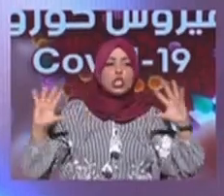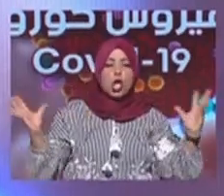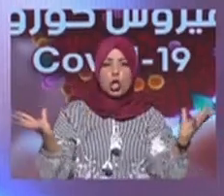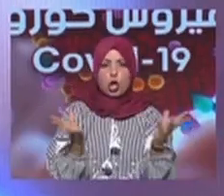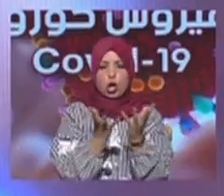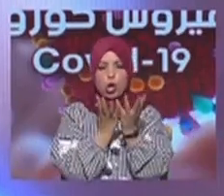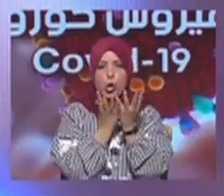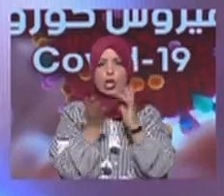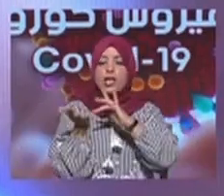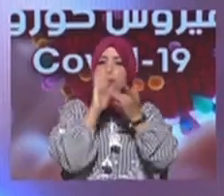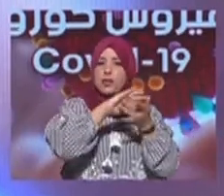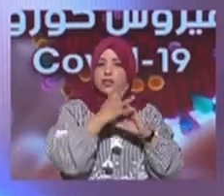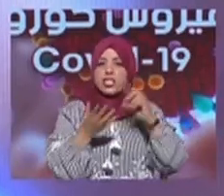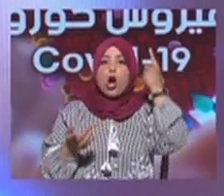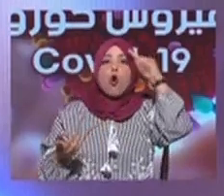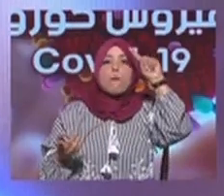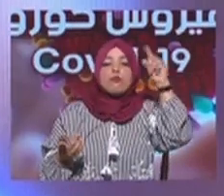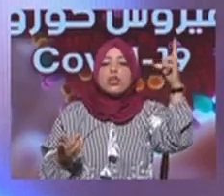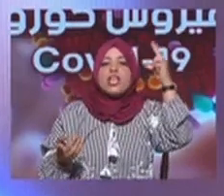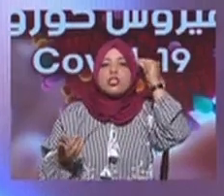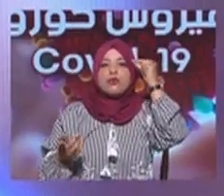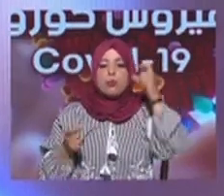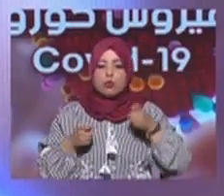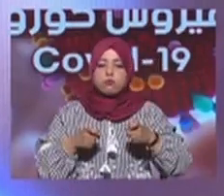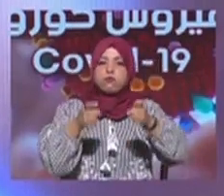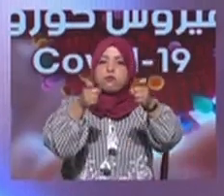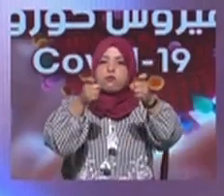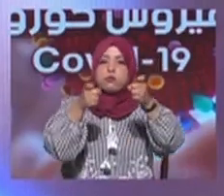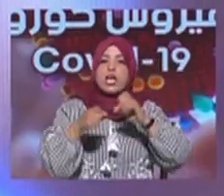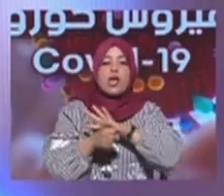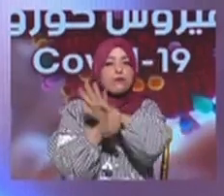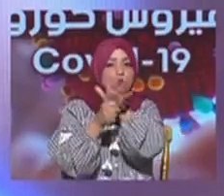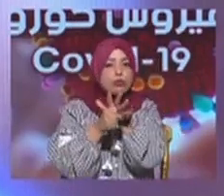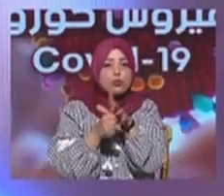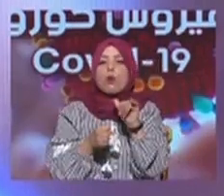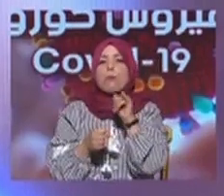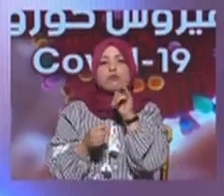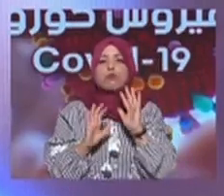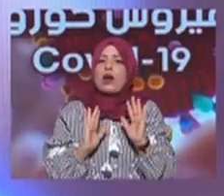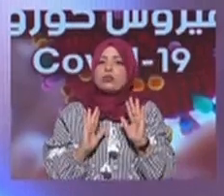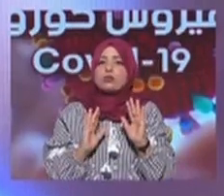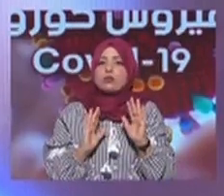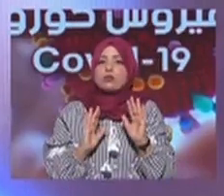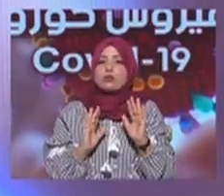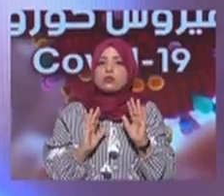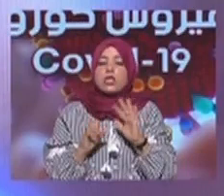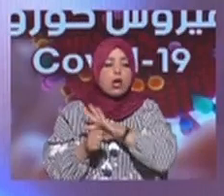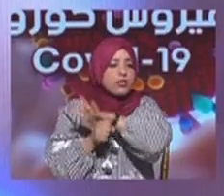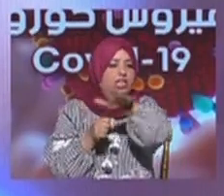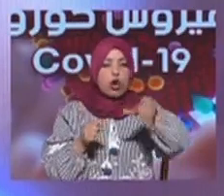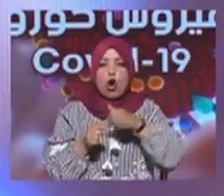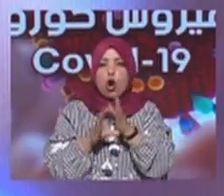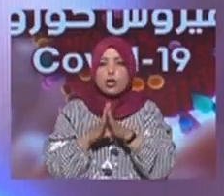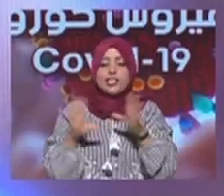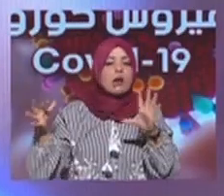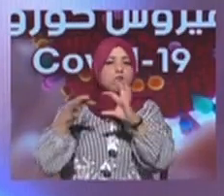وهذاك الكل يخلينا نفهموه الفيروس خاطر تفهم السيكونس وحدها لانشينمون نتاعها وحده ما يزيدكش برشا اشياء اما كي تربط انت كيما